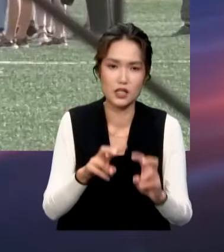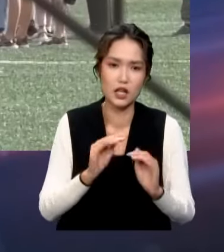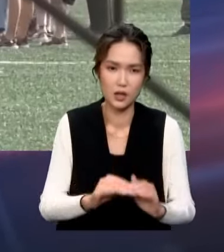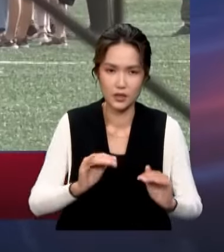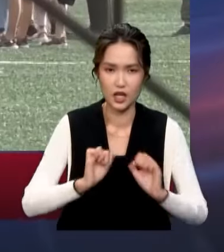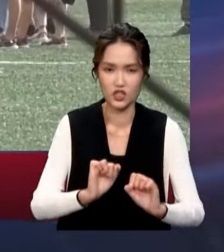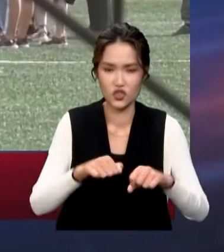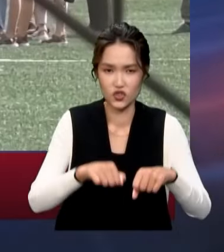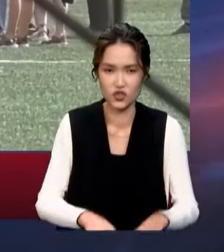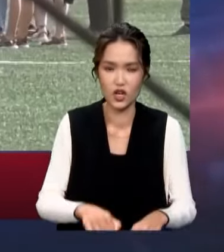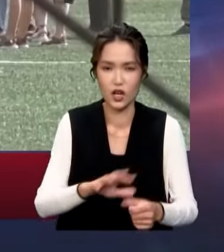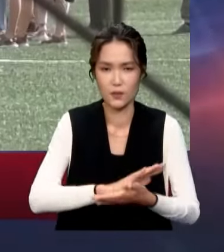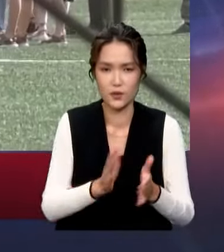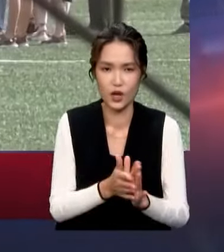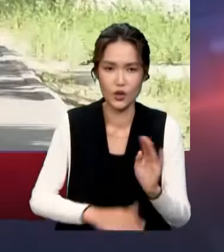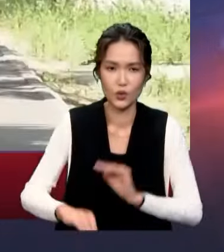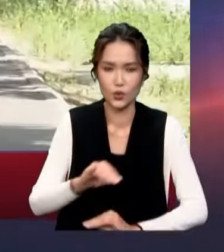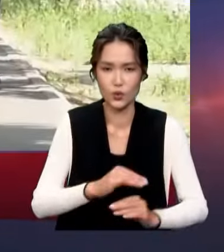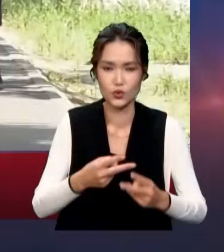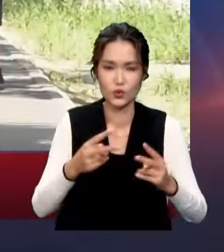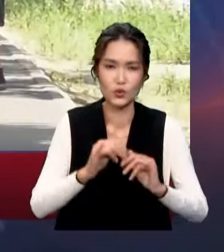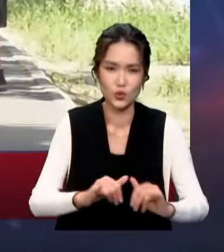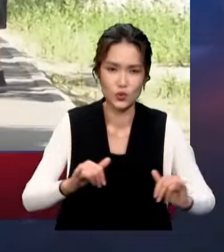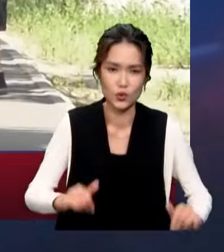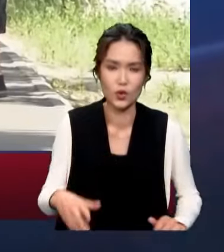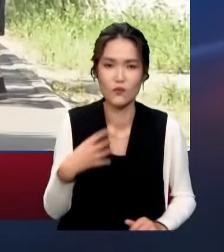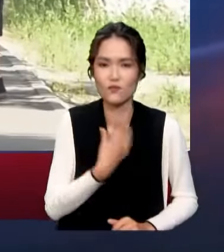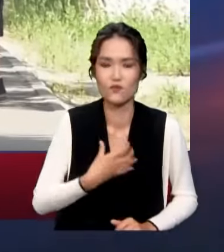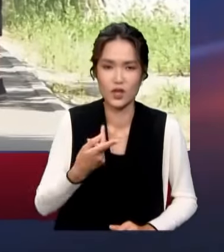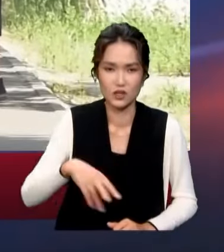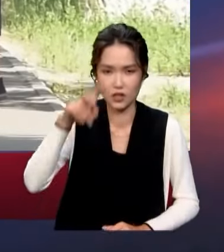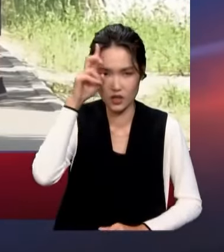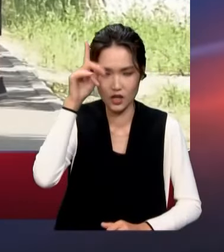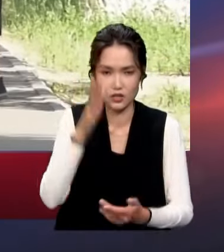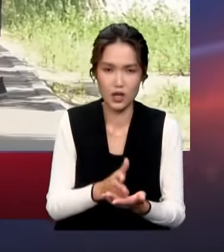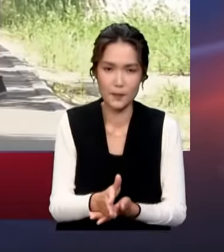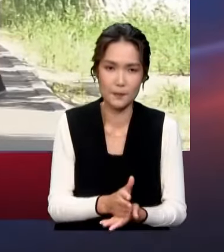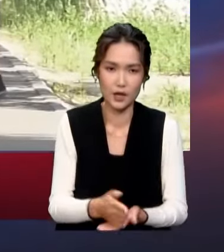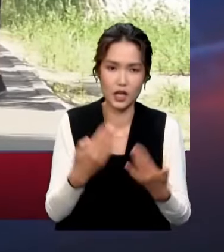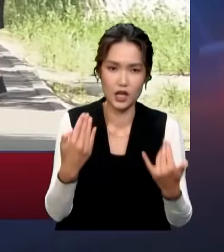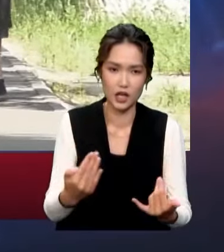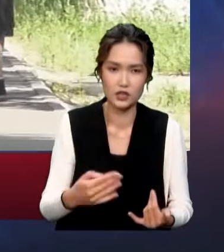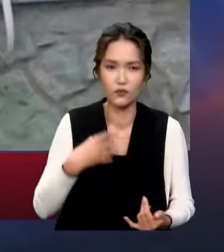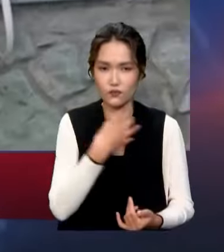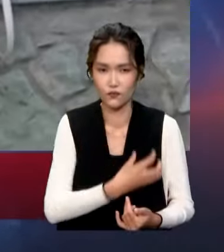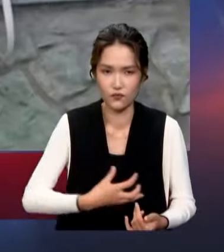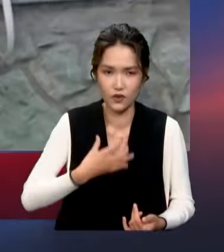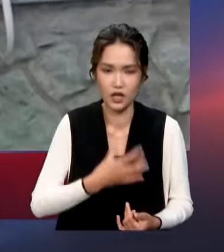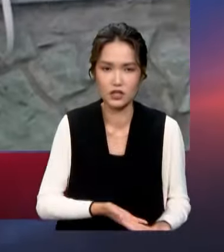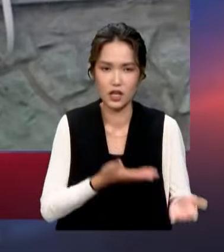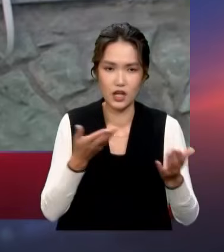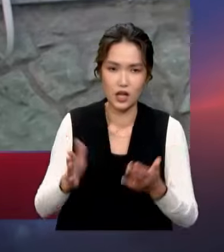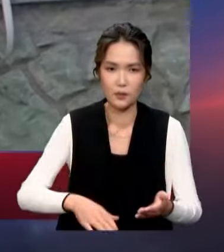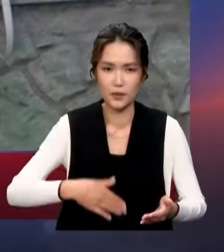их прав и создание условий для гармоничного развития – ключевой приоритет государственной политики. Он отметил важность